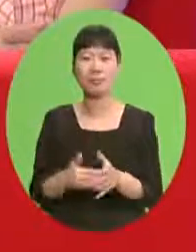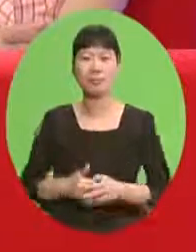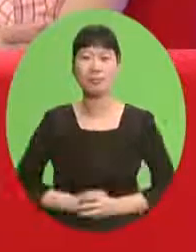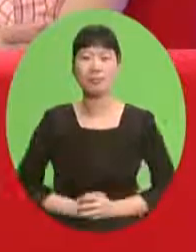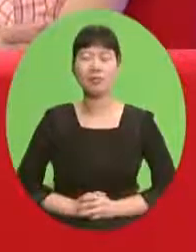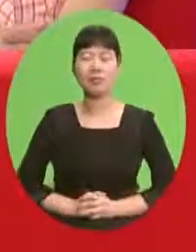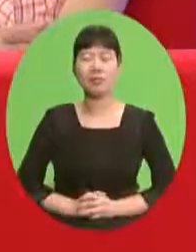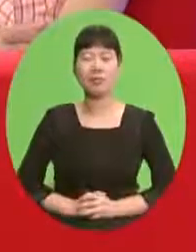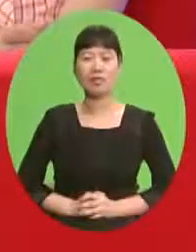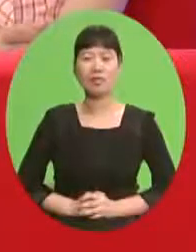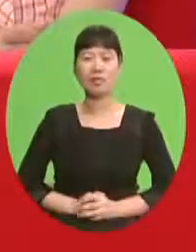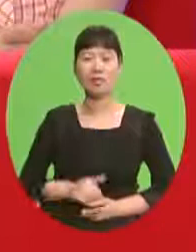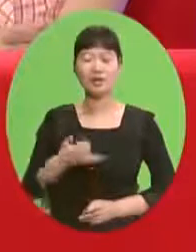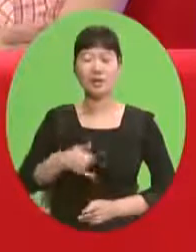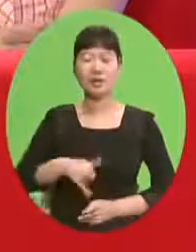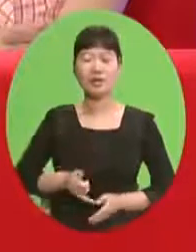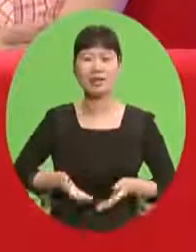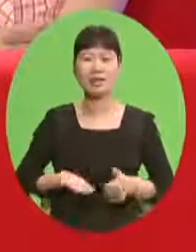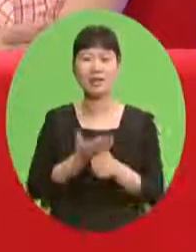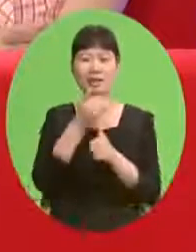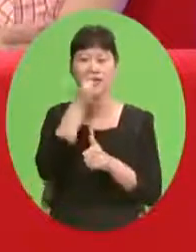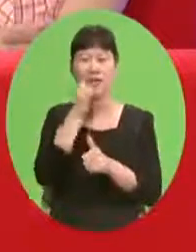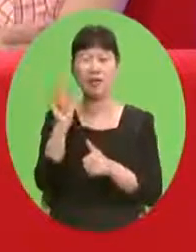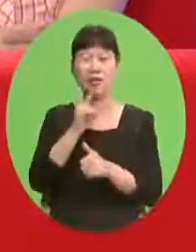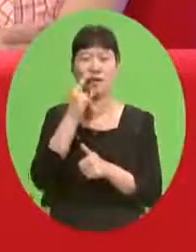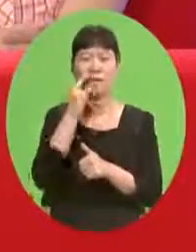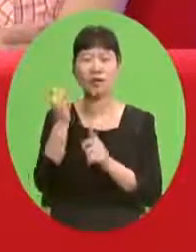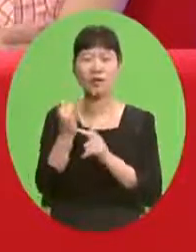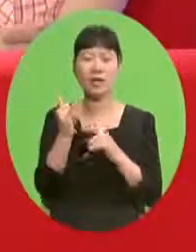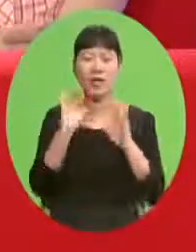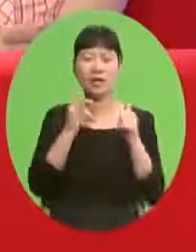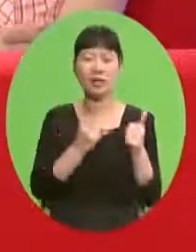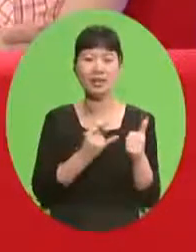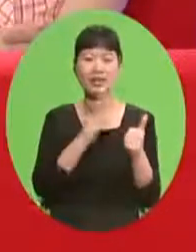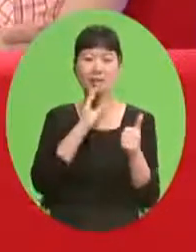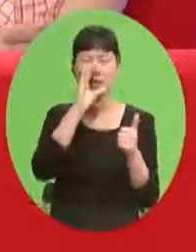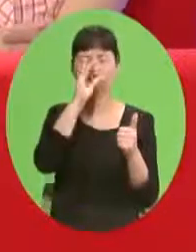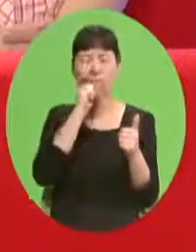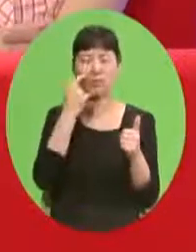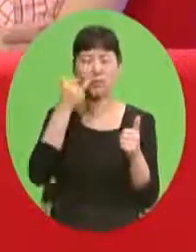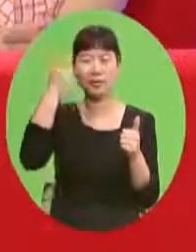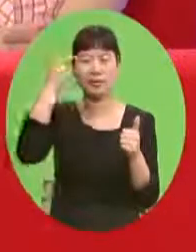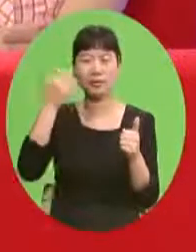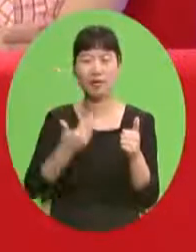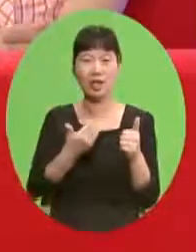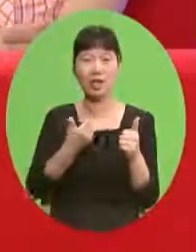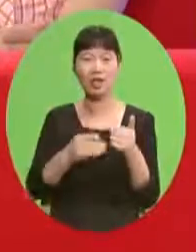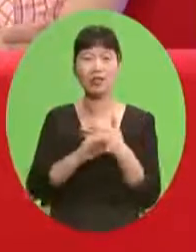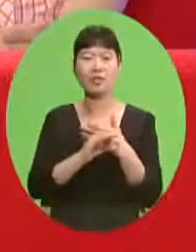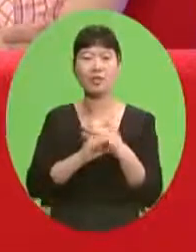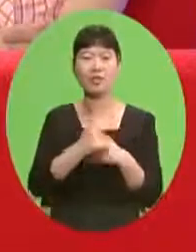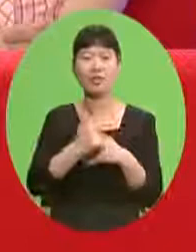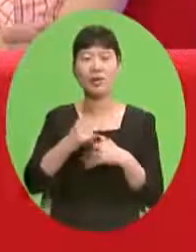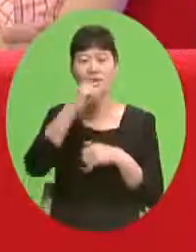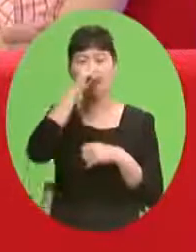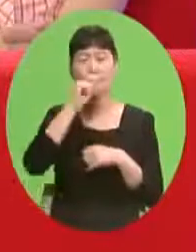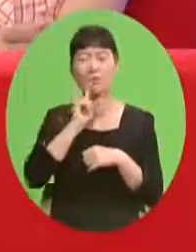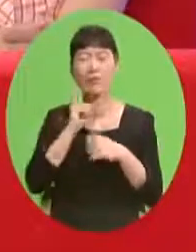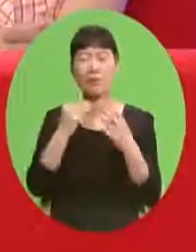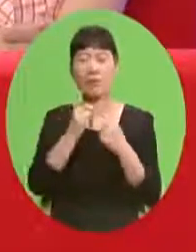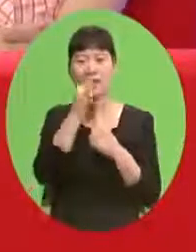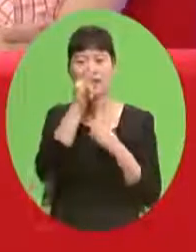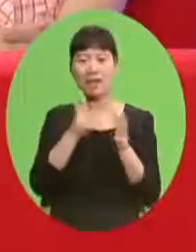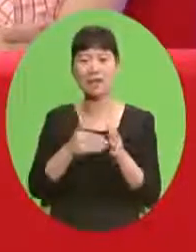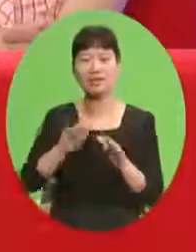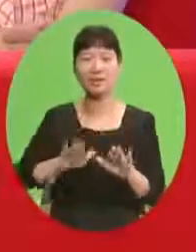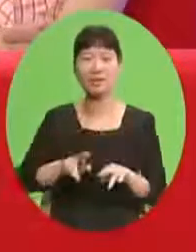근데 자식을 키우면서 어떤 부모가 아이한테 정말 좋은 부모일까요? 이렇게 물어보신다면요. 너무 좋은 말들이 많지만